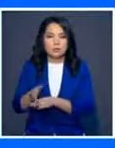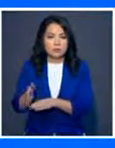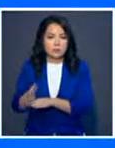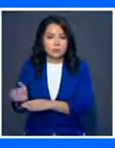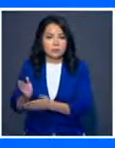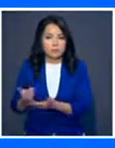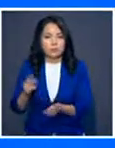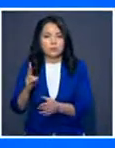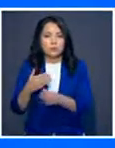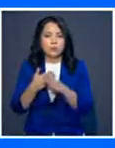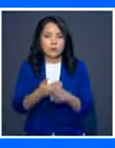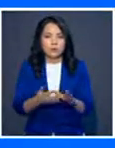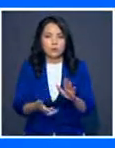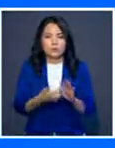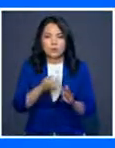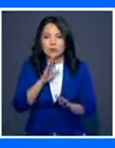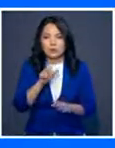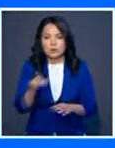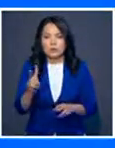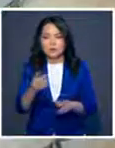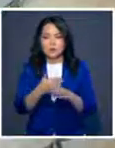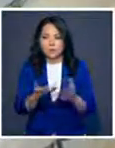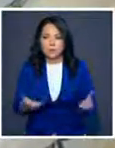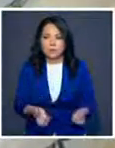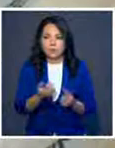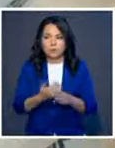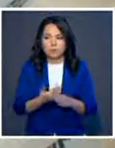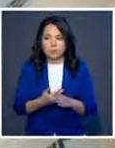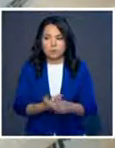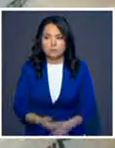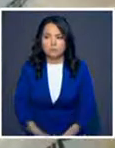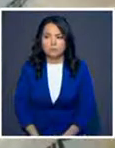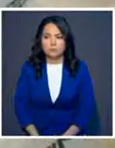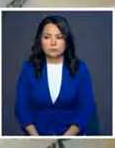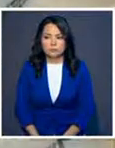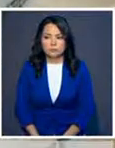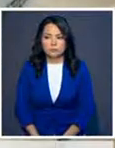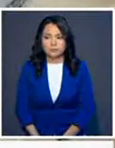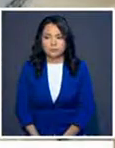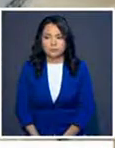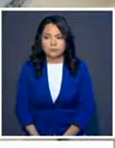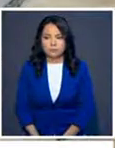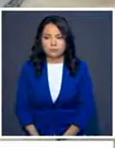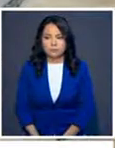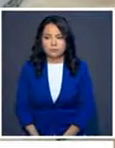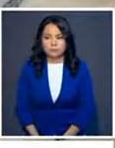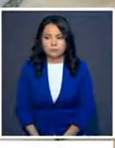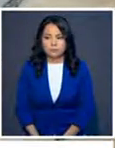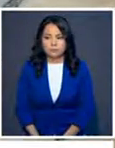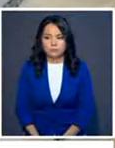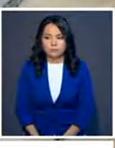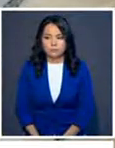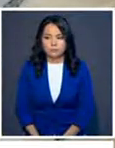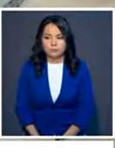созар қайырымды жандар табылмай отыр. Атадан жақсы ұл туса елдің қамын жейді, атадан жаман ұл